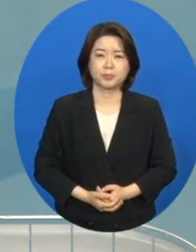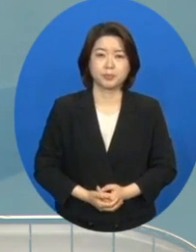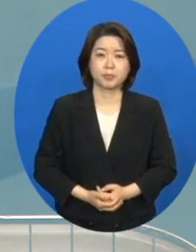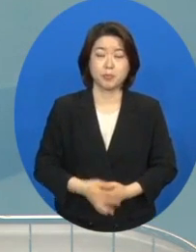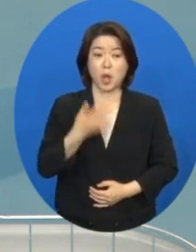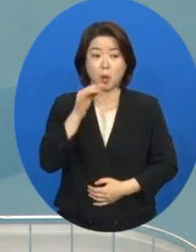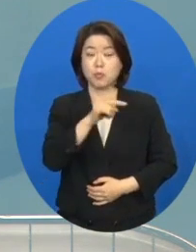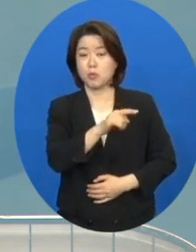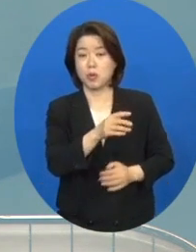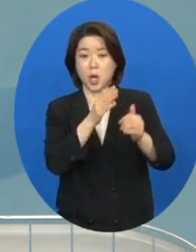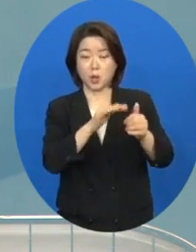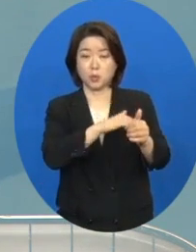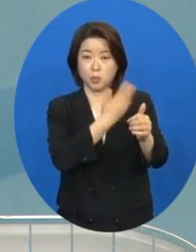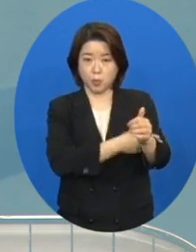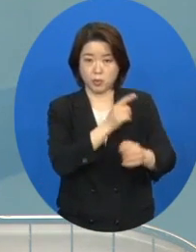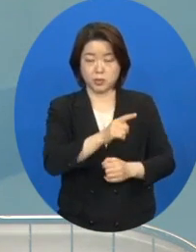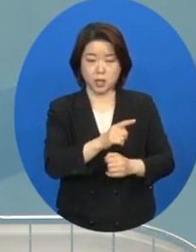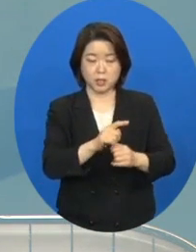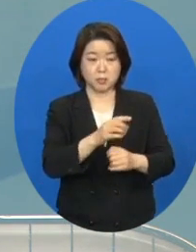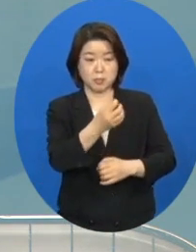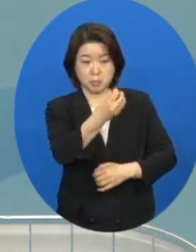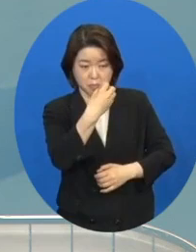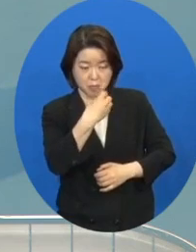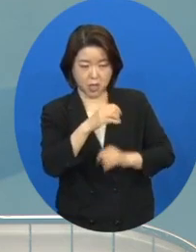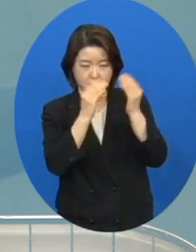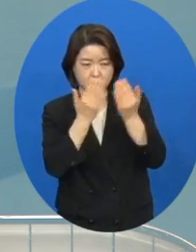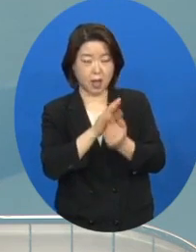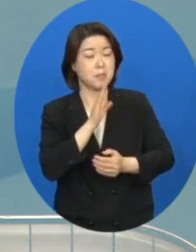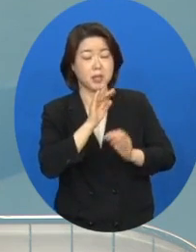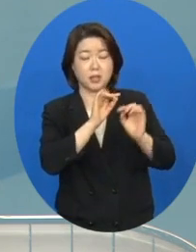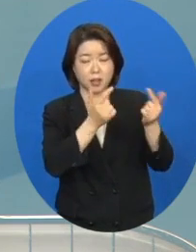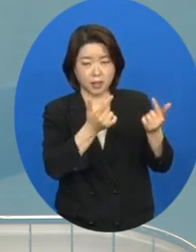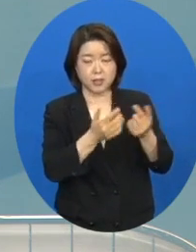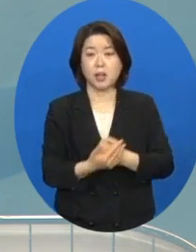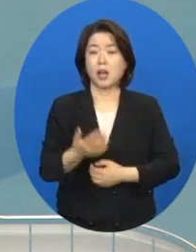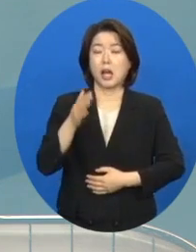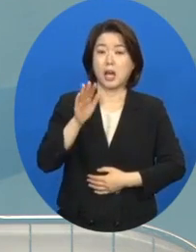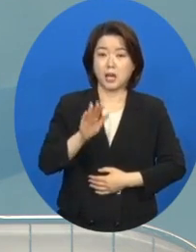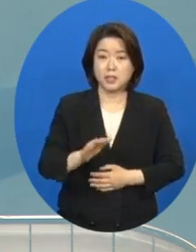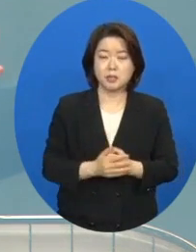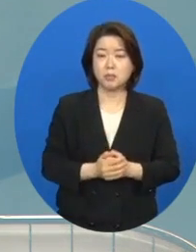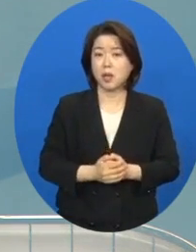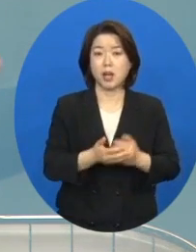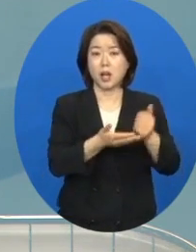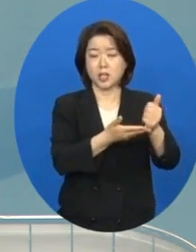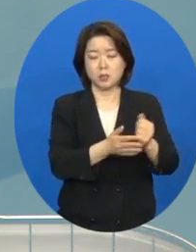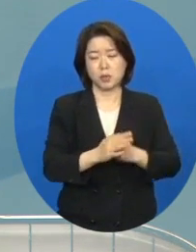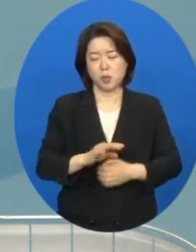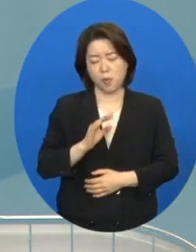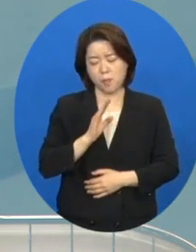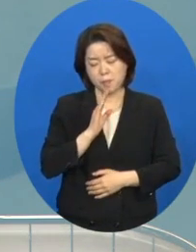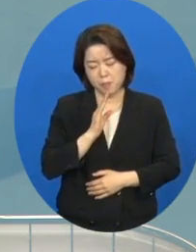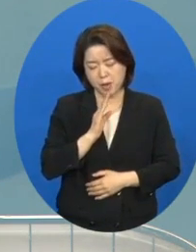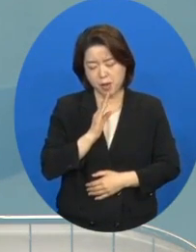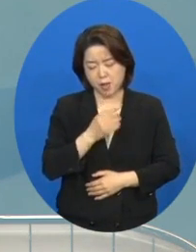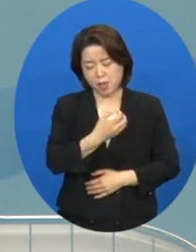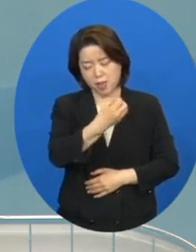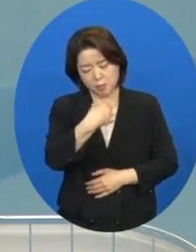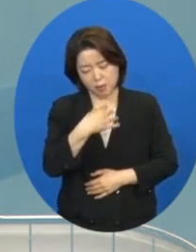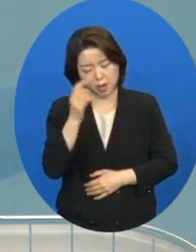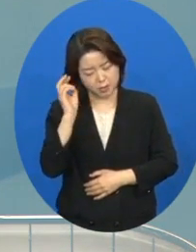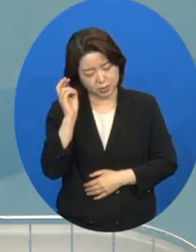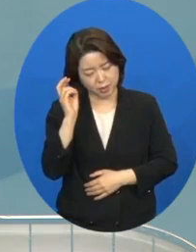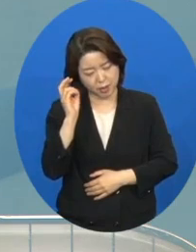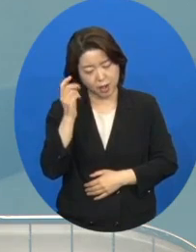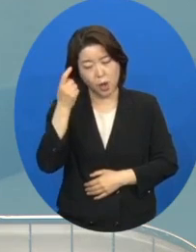물론 그 권사님이 하신 말씀이 다 옳은 건 아닙니다. 그렇지만 그분이 오죽했으면 그렇게 말했겠나?